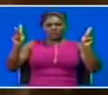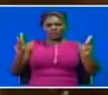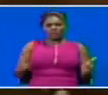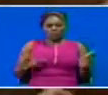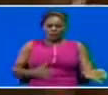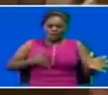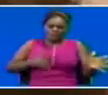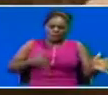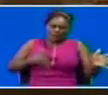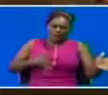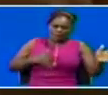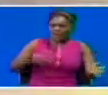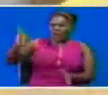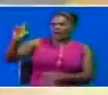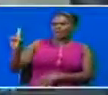wakikimbilia vitambulisho vyao.